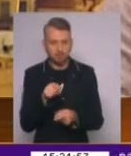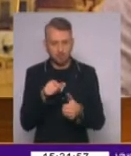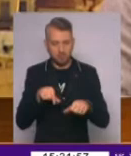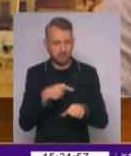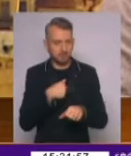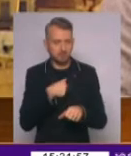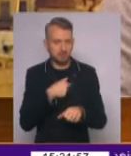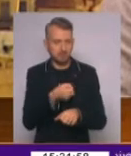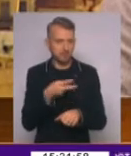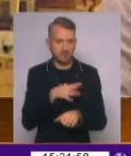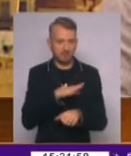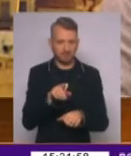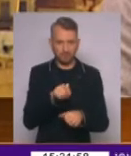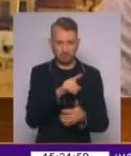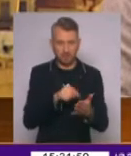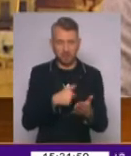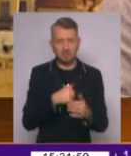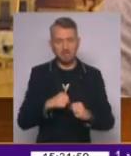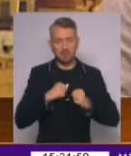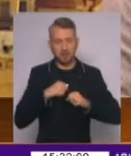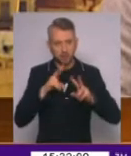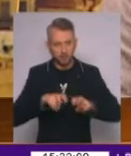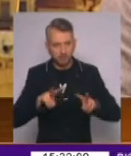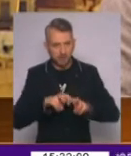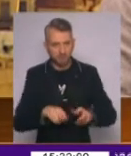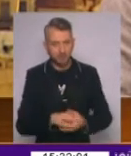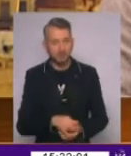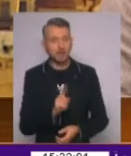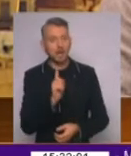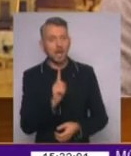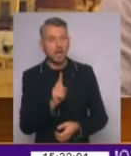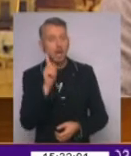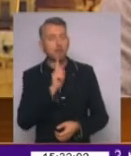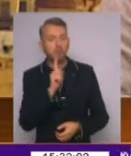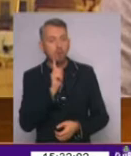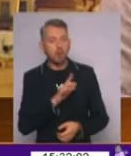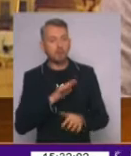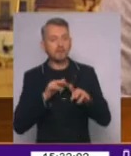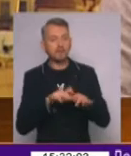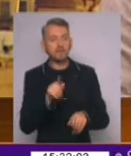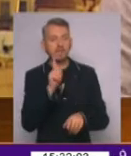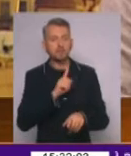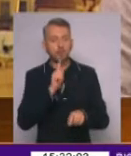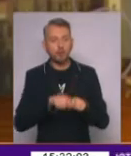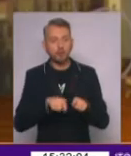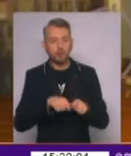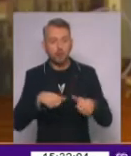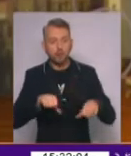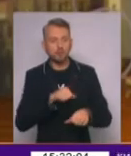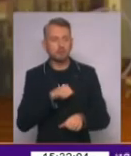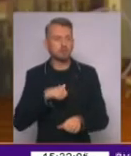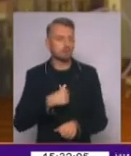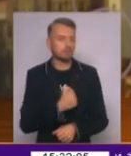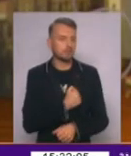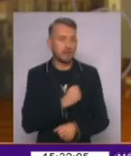є фахівцями в цьому питанні, ми намагаємося в ньому розібратись. Але поки діяла тимчасова контрольна комісія, найприкріше є те, що за